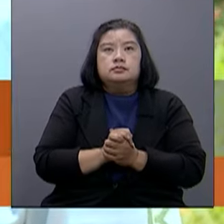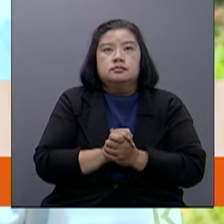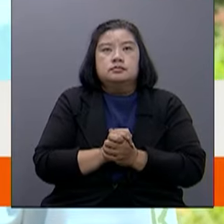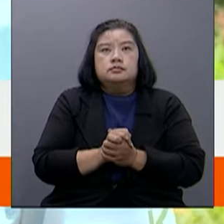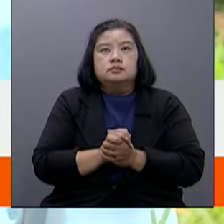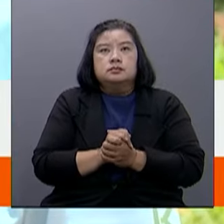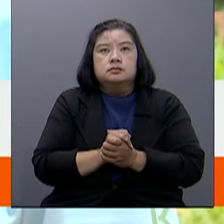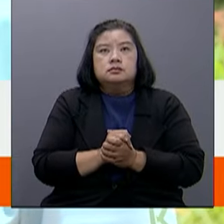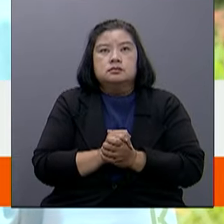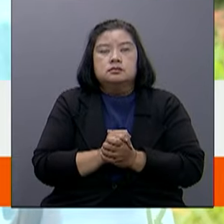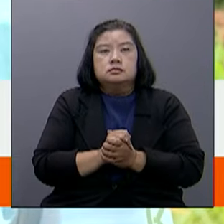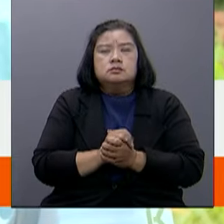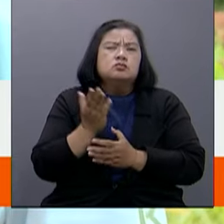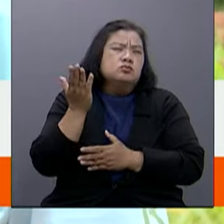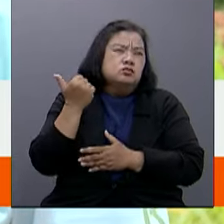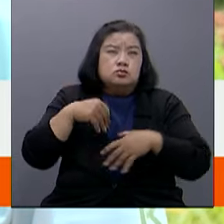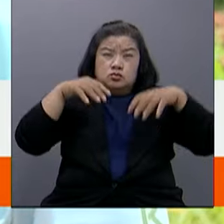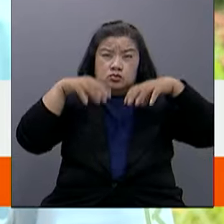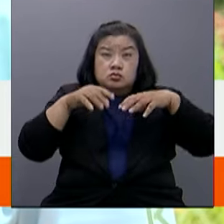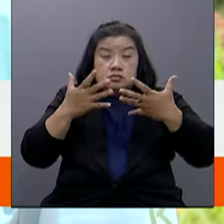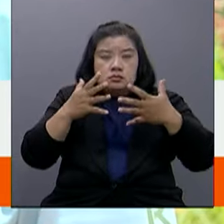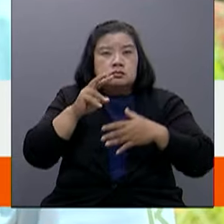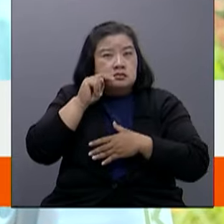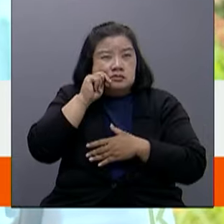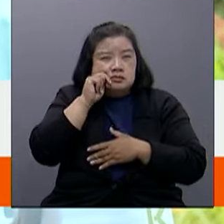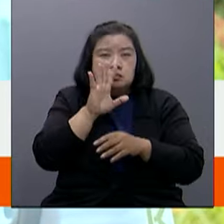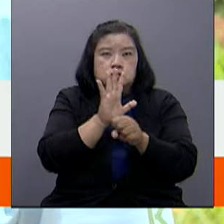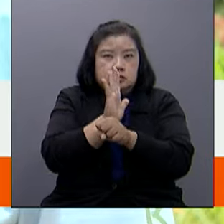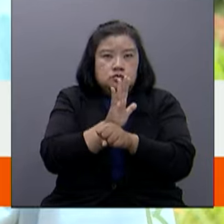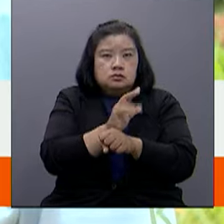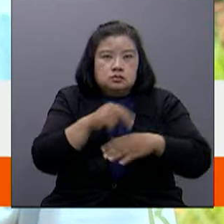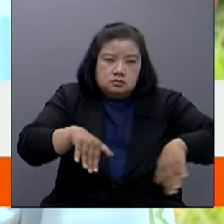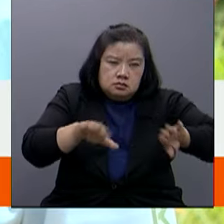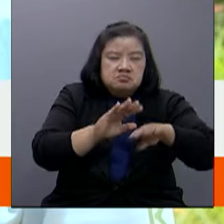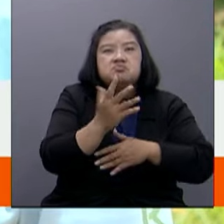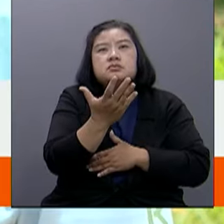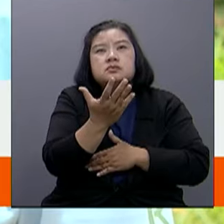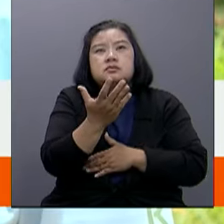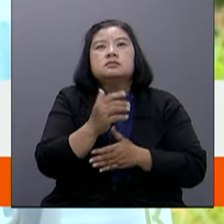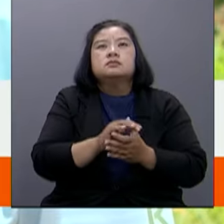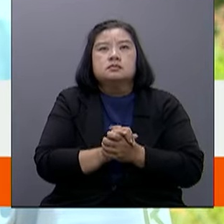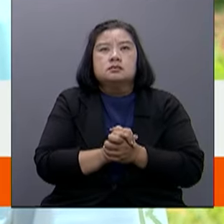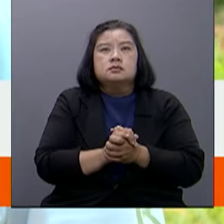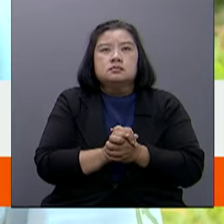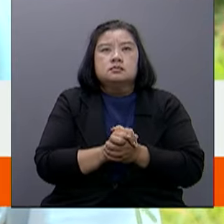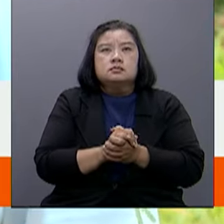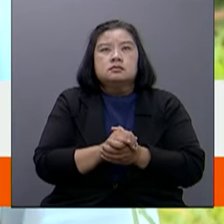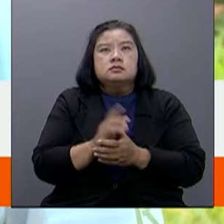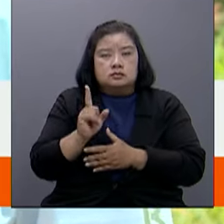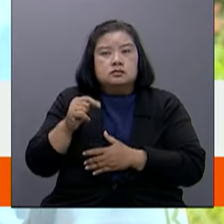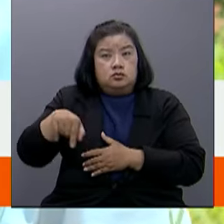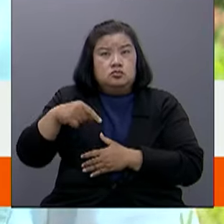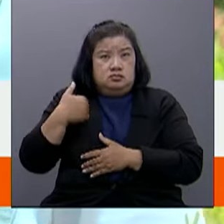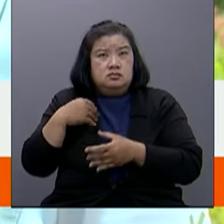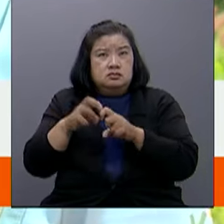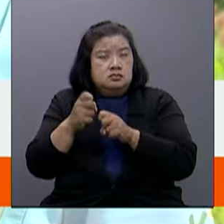ญหาเรื่องน้ำไม่พอมีปัญหาปัจจัยหลักเลยครับผมน้ำไม่มีใช้นะครับในชุมชนบ้านผมเนี่ยขาดแคลนน้ำมากเลยครับ